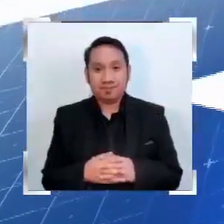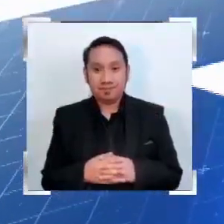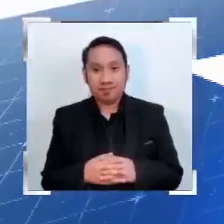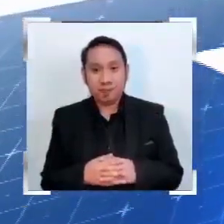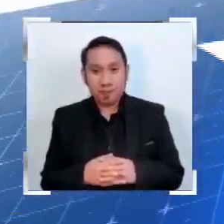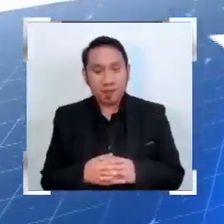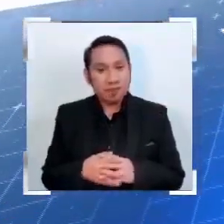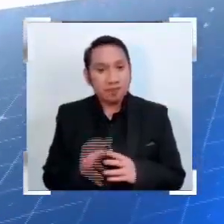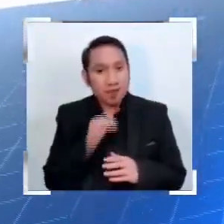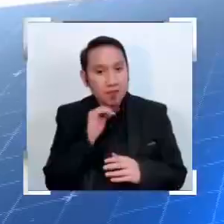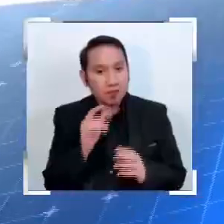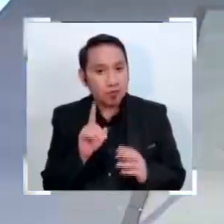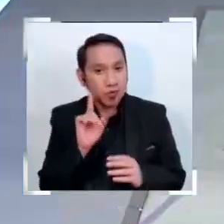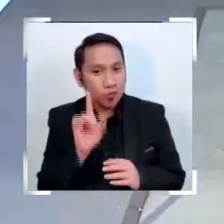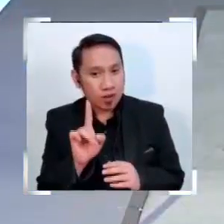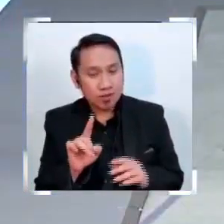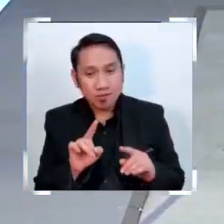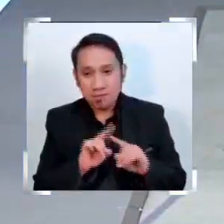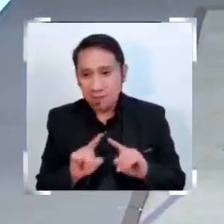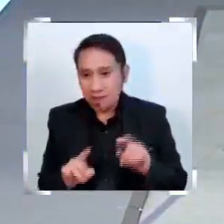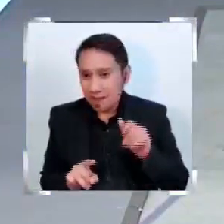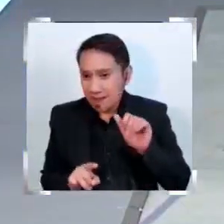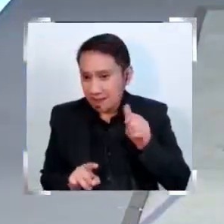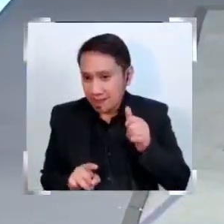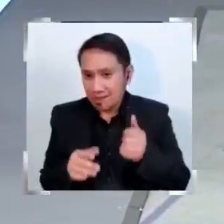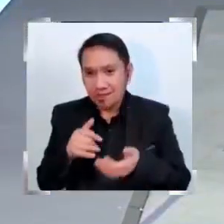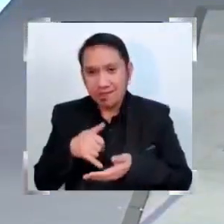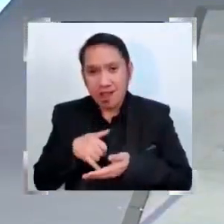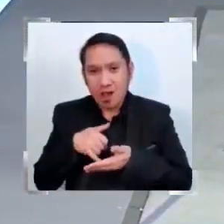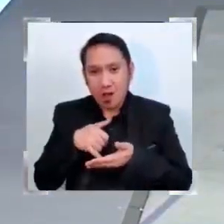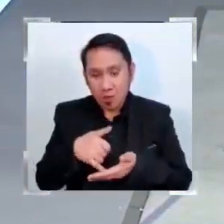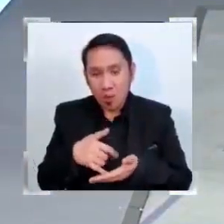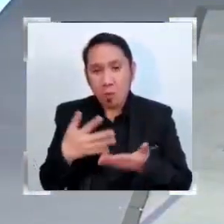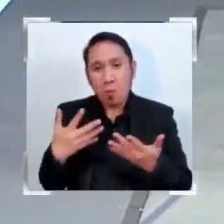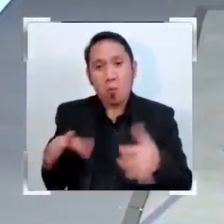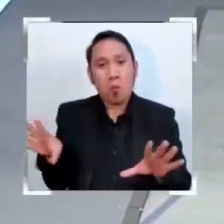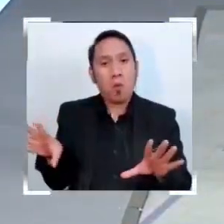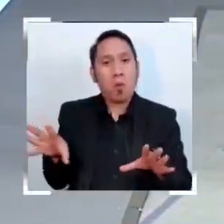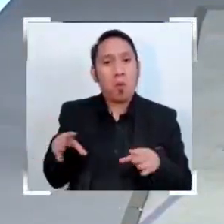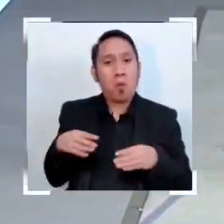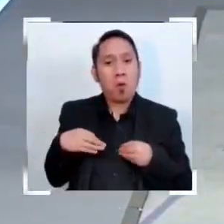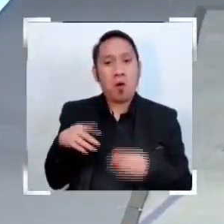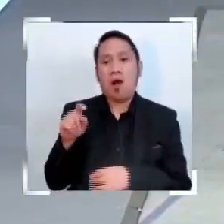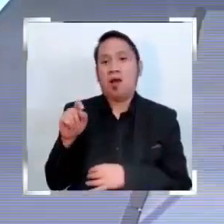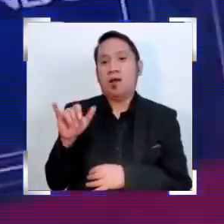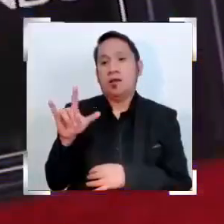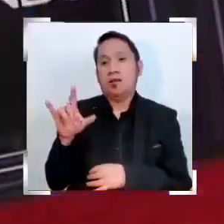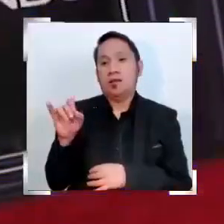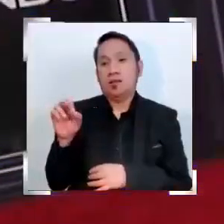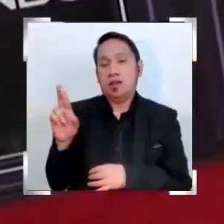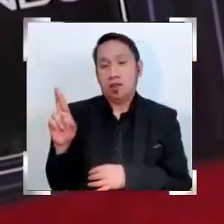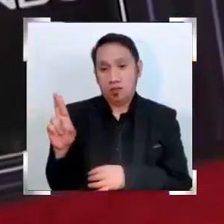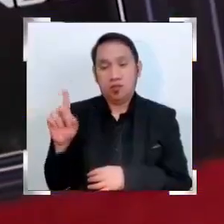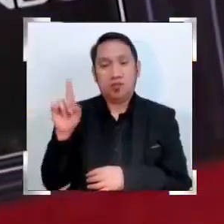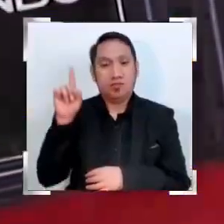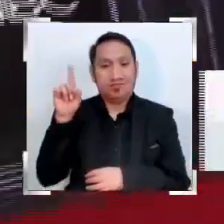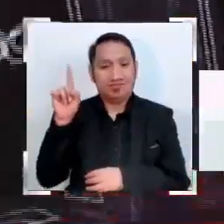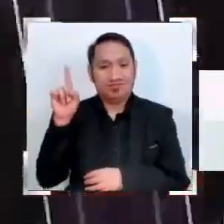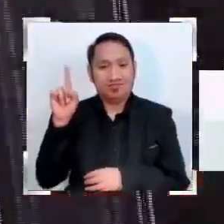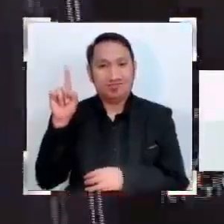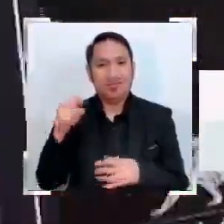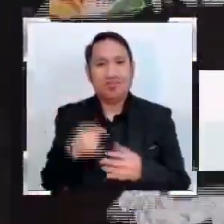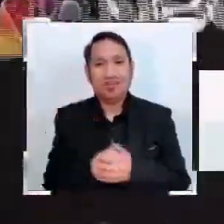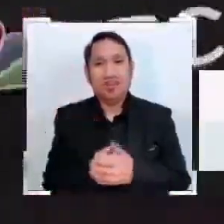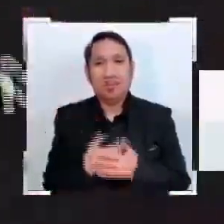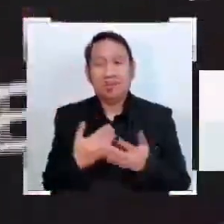Not just one, but 10 awards ang naiuwi ni Taylor Swift. Para yan sa Billboard Music Awards 2023. Nakuha